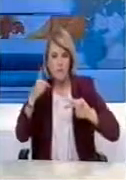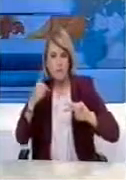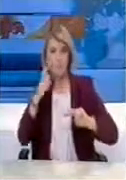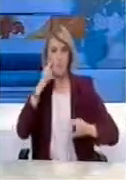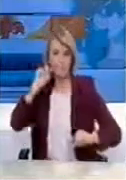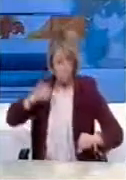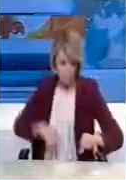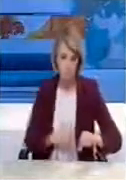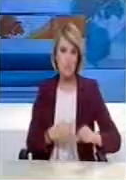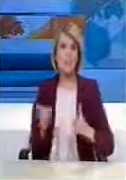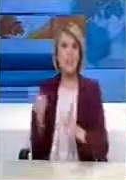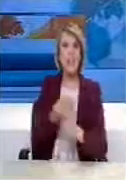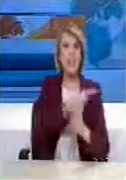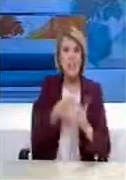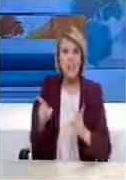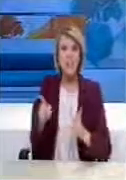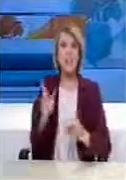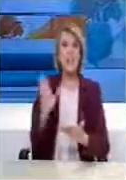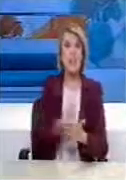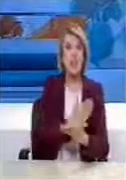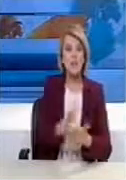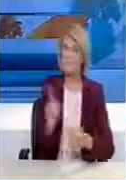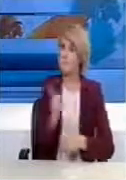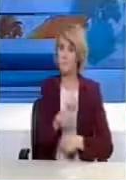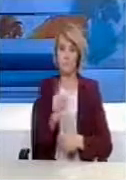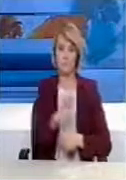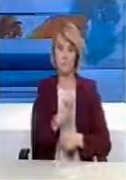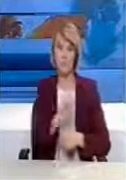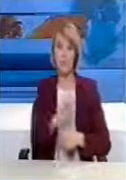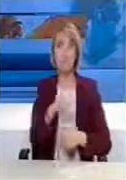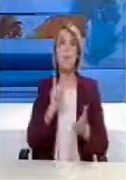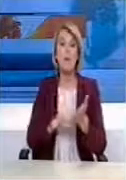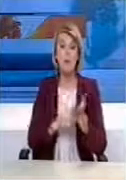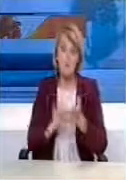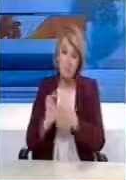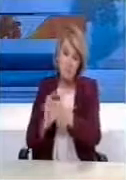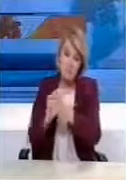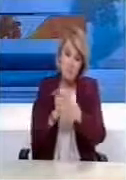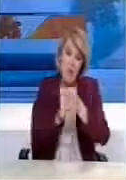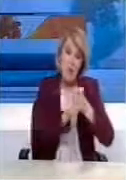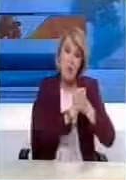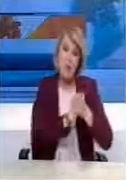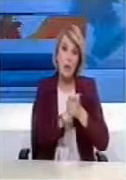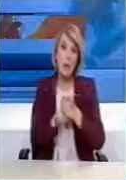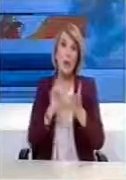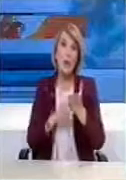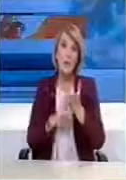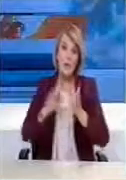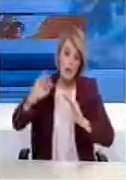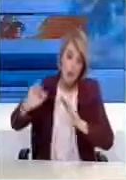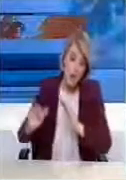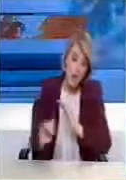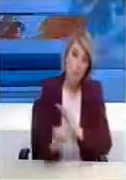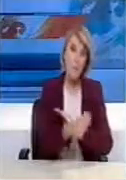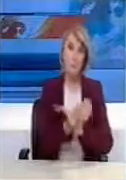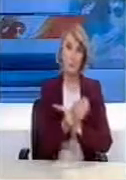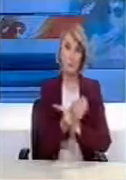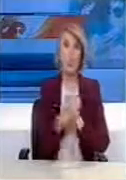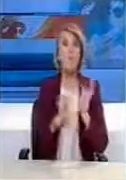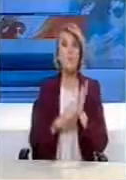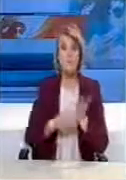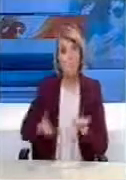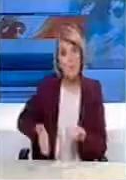για διαιρέσεις στην κοινωνία μας, ούτε στις υπόλοιπες κοινωνίες του κόσμου. Αυτό που πρέπει να ξεπεράσουμε, αυτό που θα μας